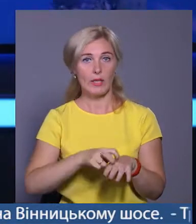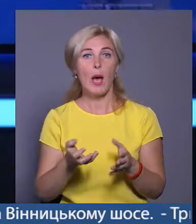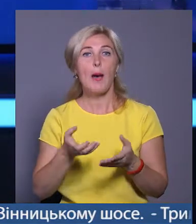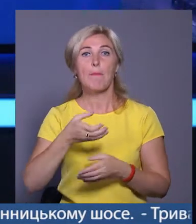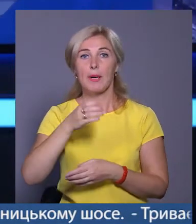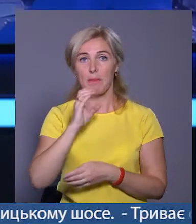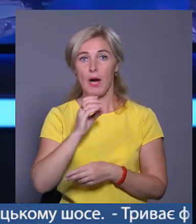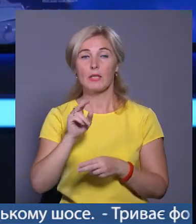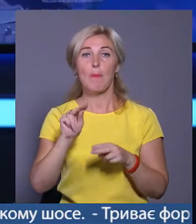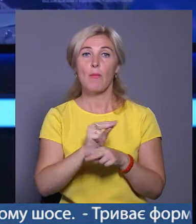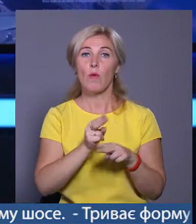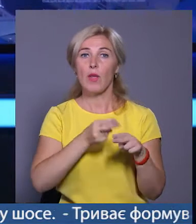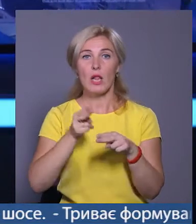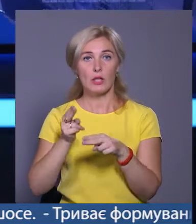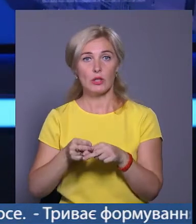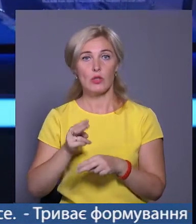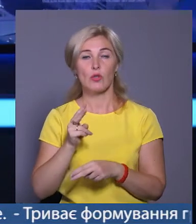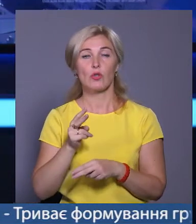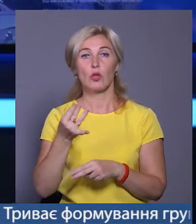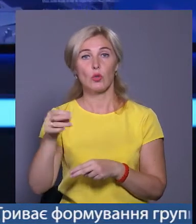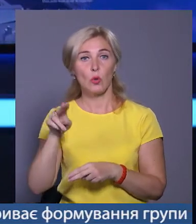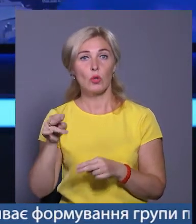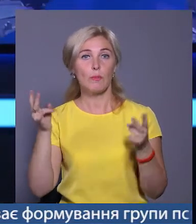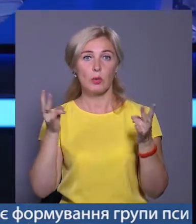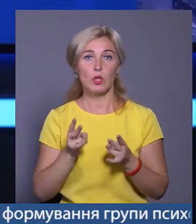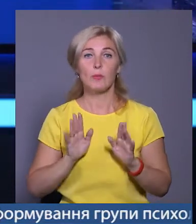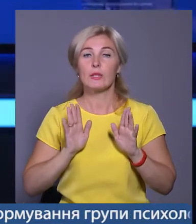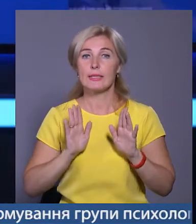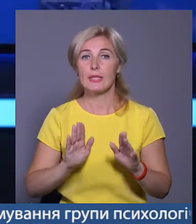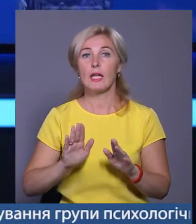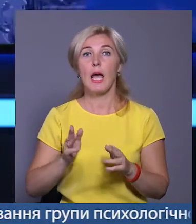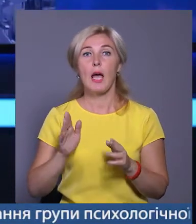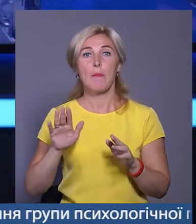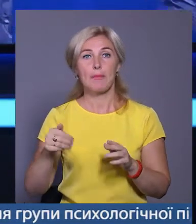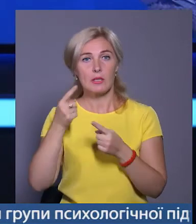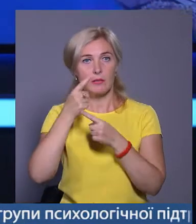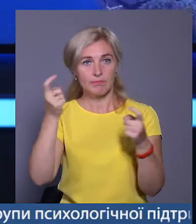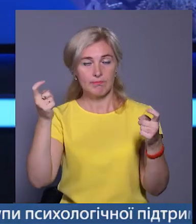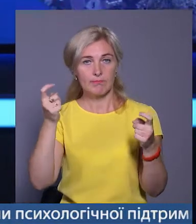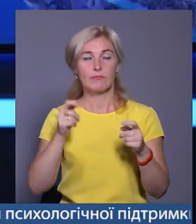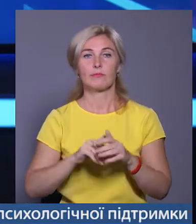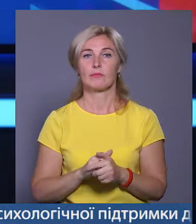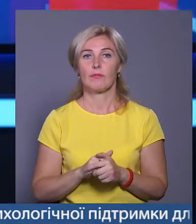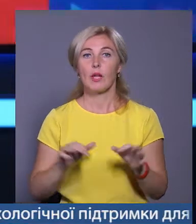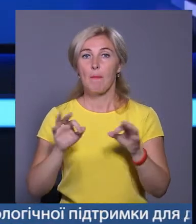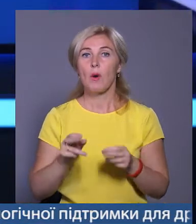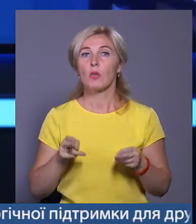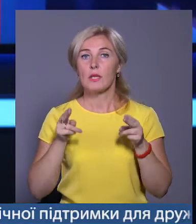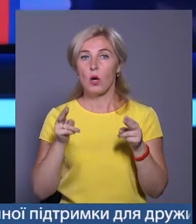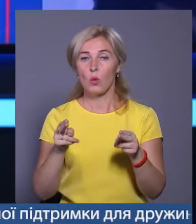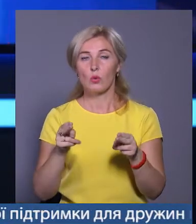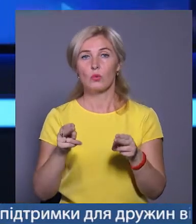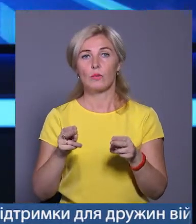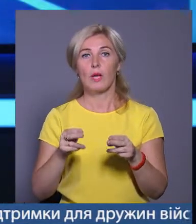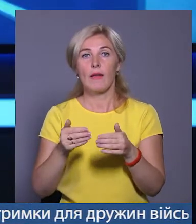приймати профілактичну дозу калію йодиду потрібно виключно після офіційного сповіщення про загрозу викиду